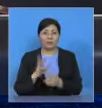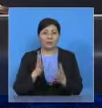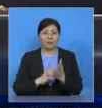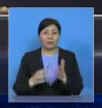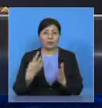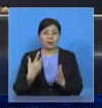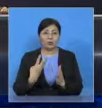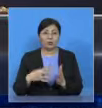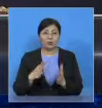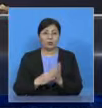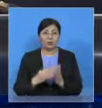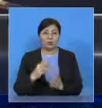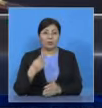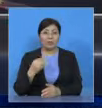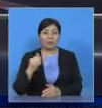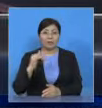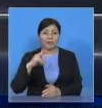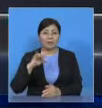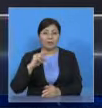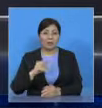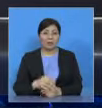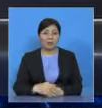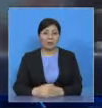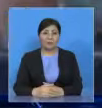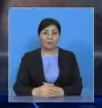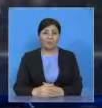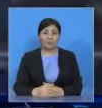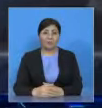947 камер по программе Цифрал. Вот смотри, всего, да?